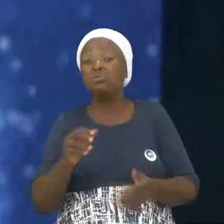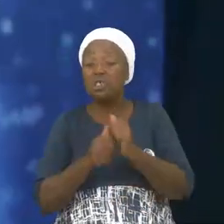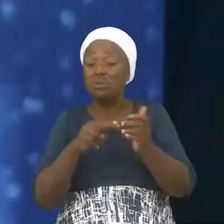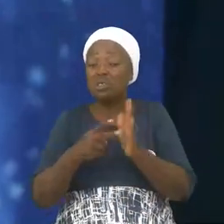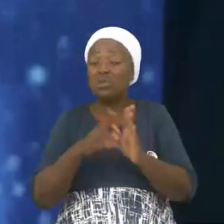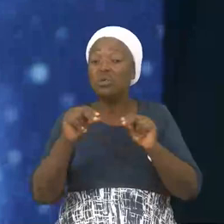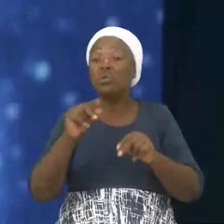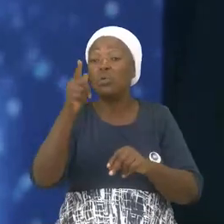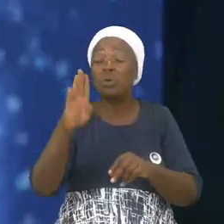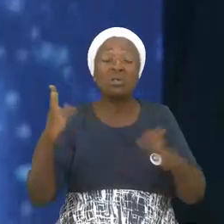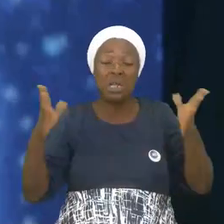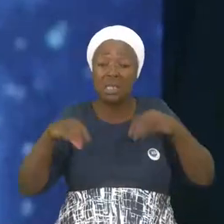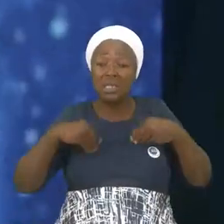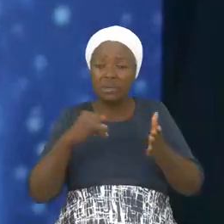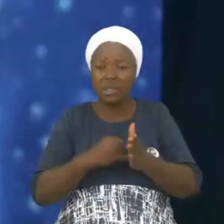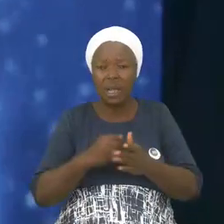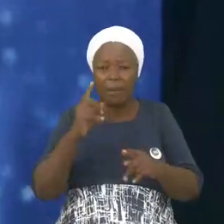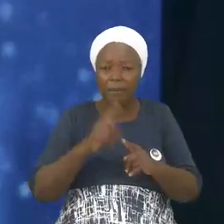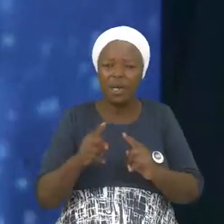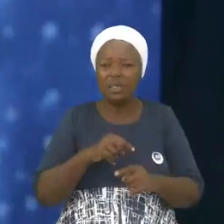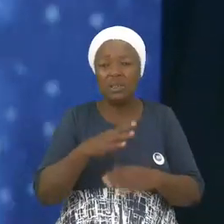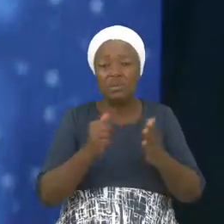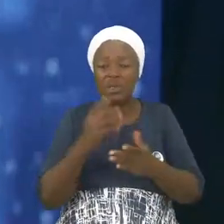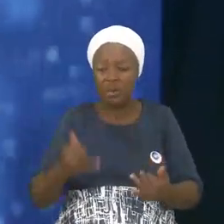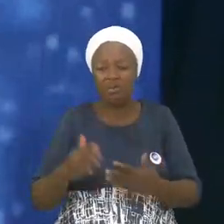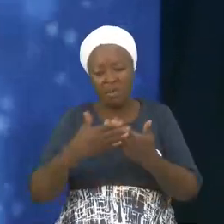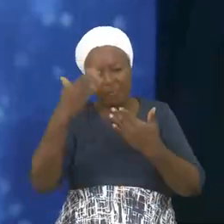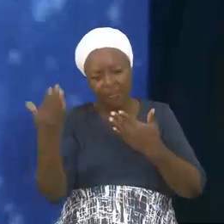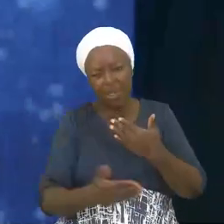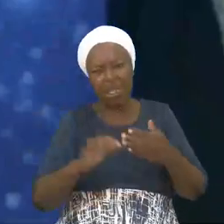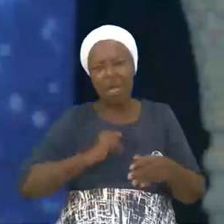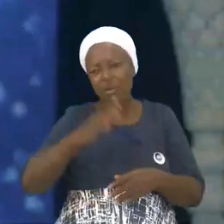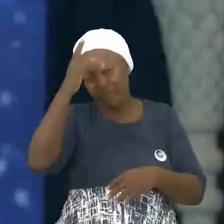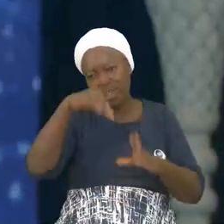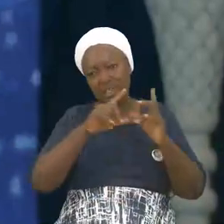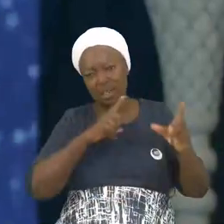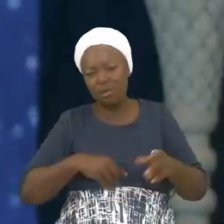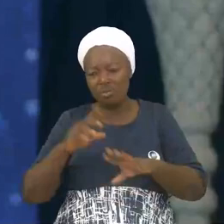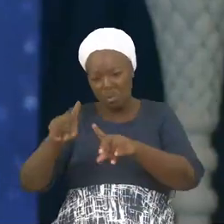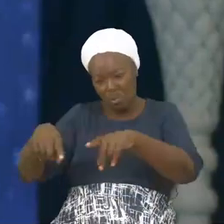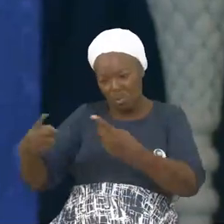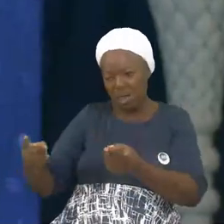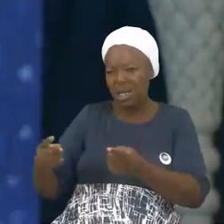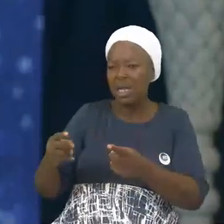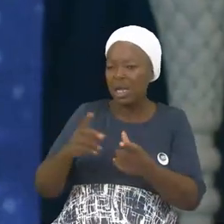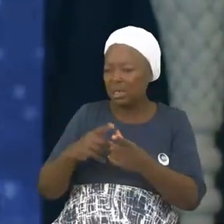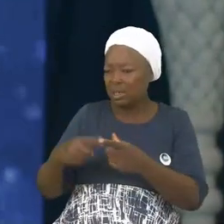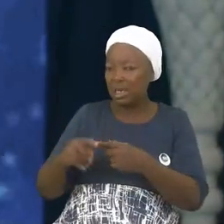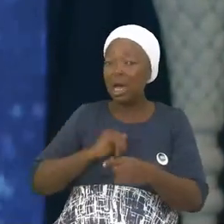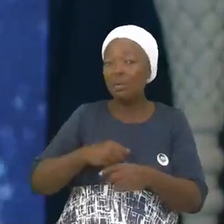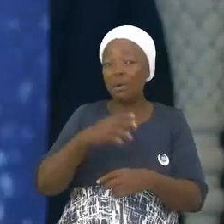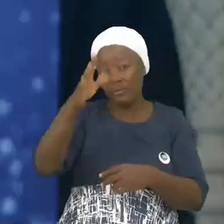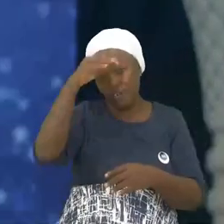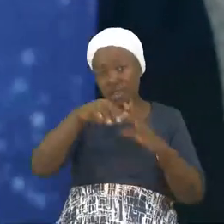l'Union Pentecôtiste m'ont invité. Et nous sommes allés là-bas. Et c'était le bâtiment parlementaire que nous avons